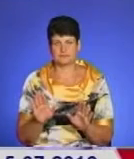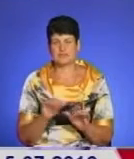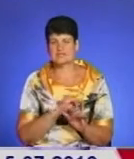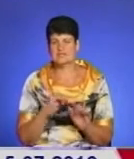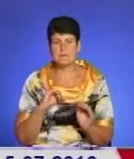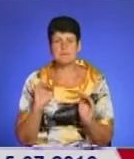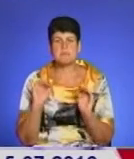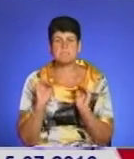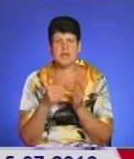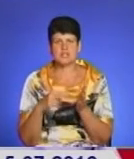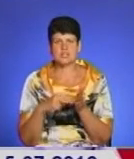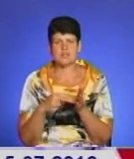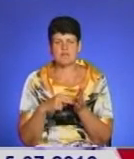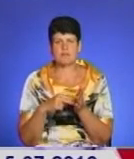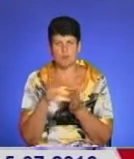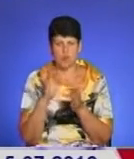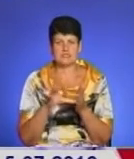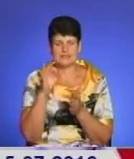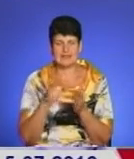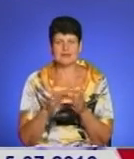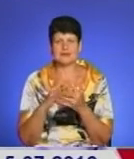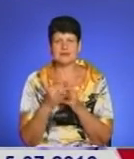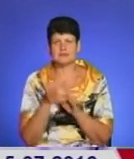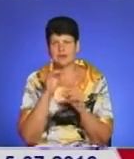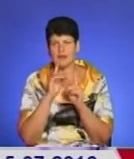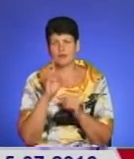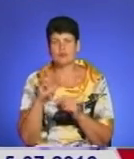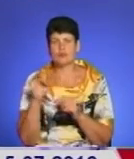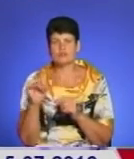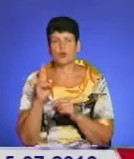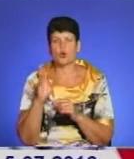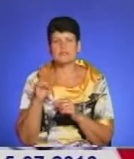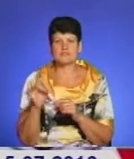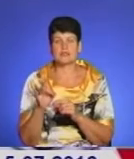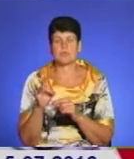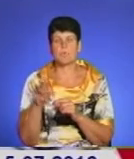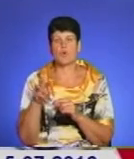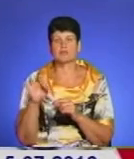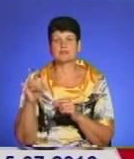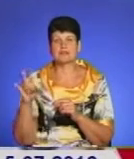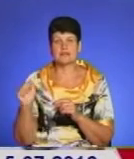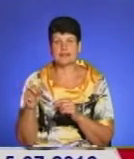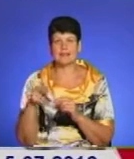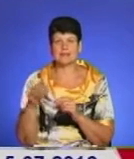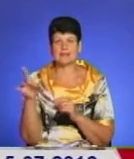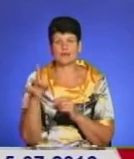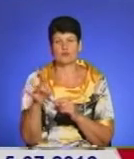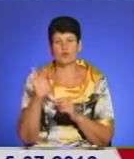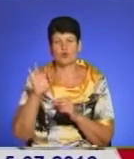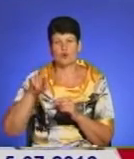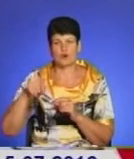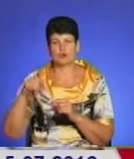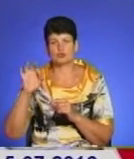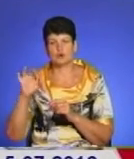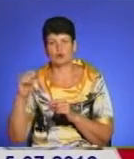ставки встановлені сільськими радами Бучацькому, Козівському, Монастирському і Лановецькому районів. Це так від